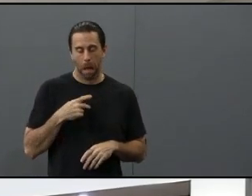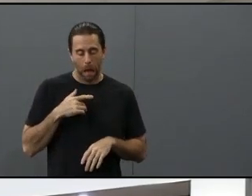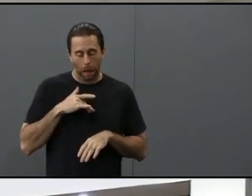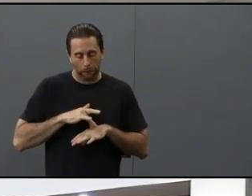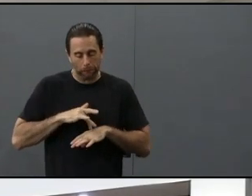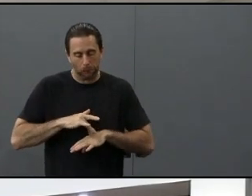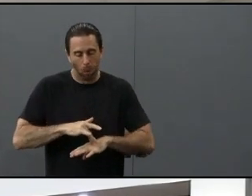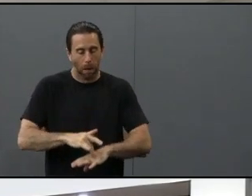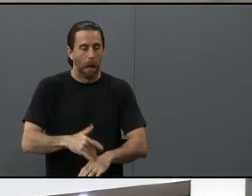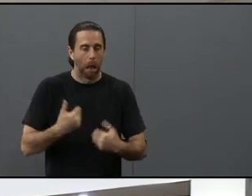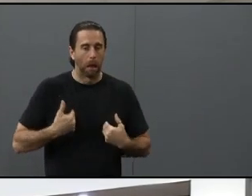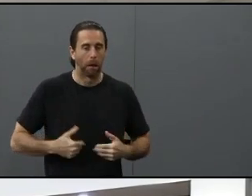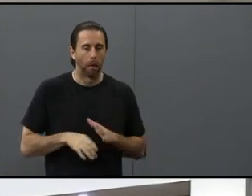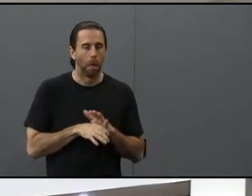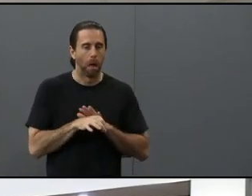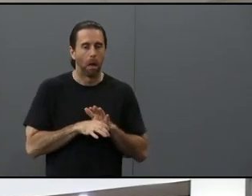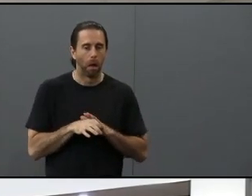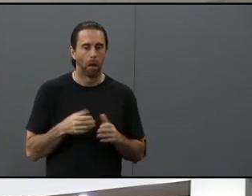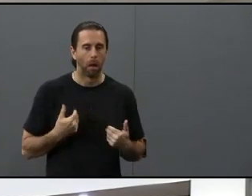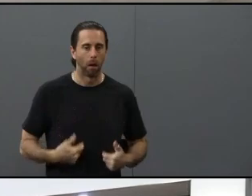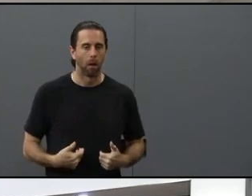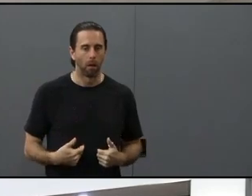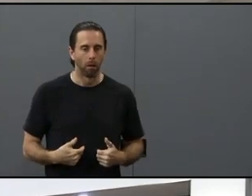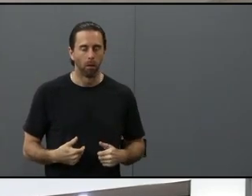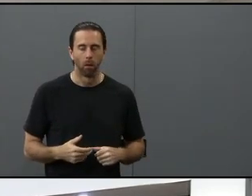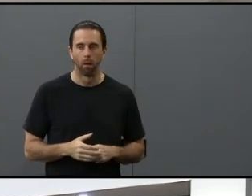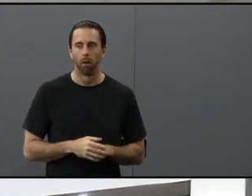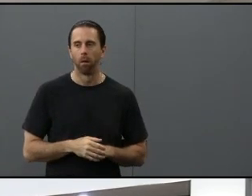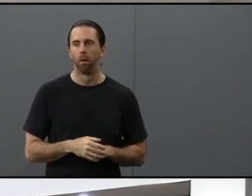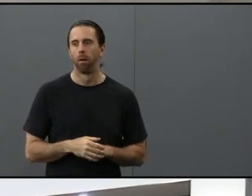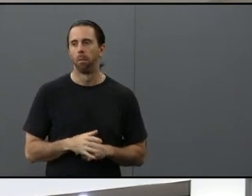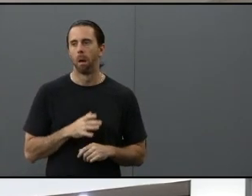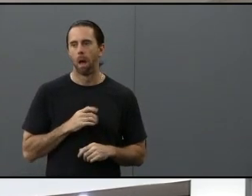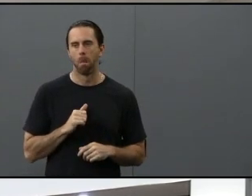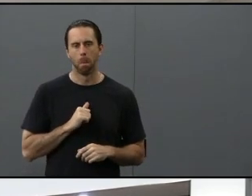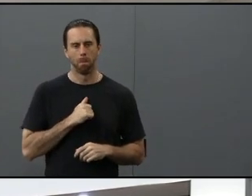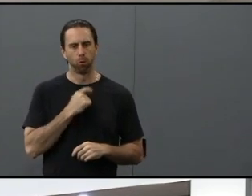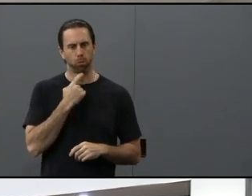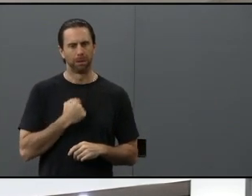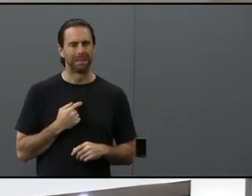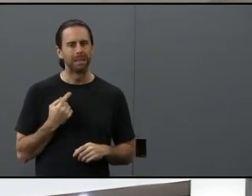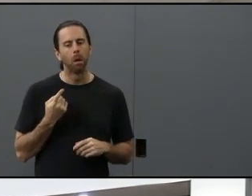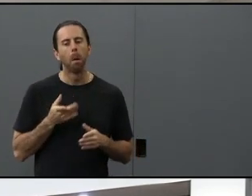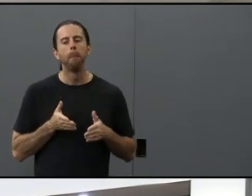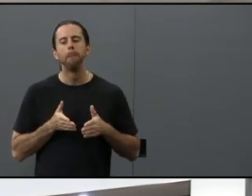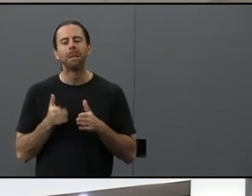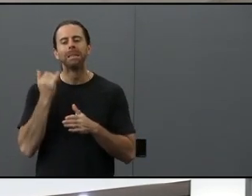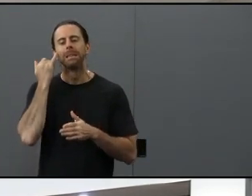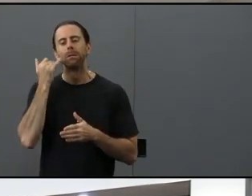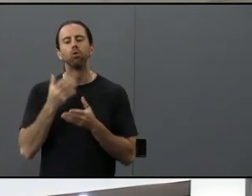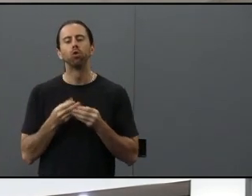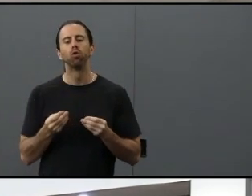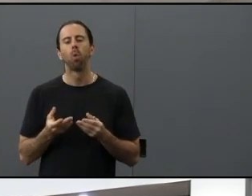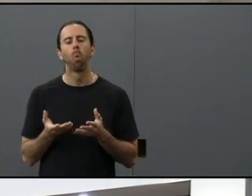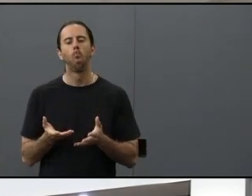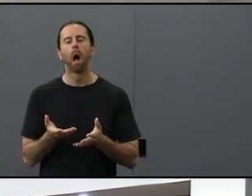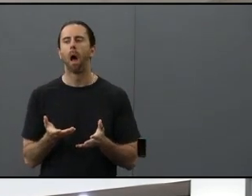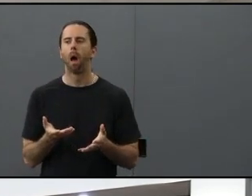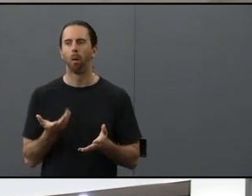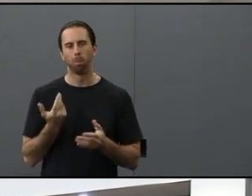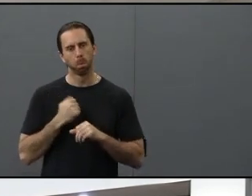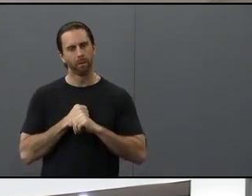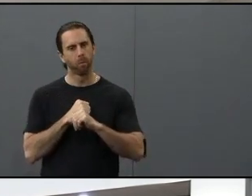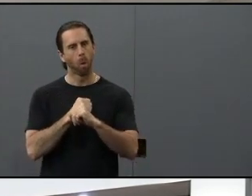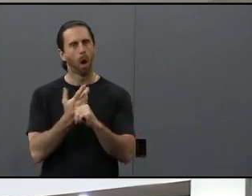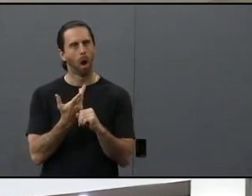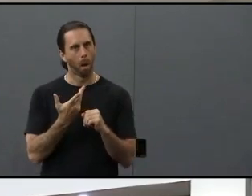terrain c'est le cas de le dire euh là ben je me dis une piste de solution c'est de promouvoir